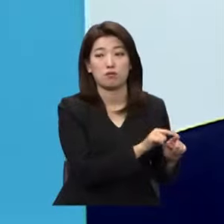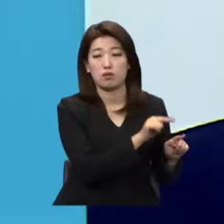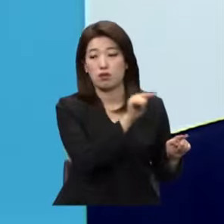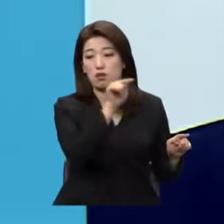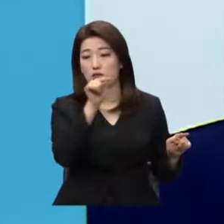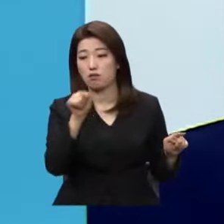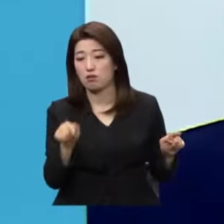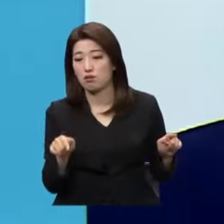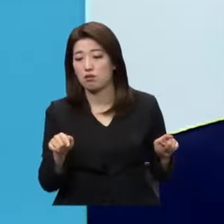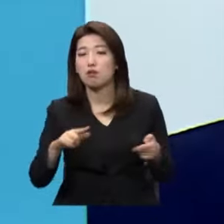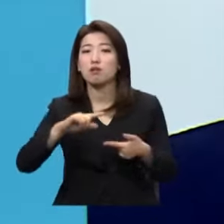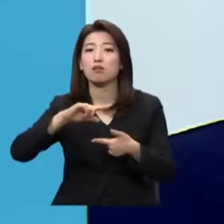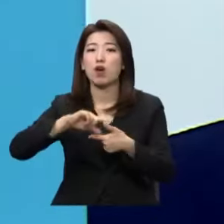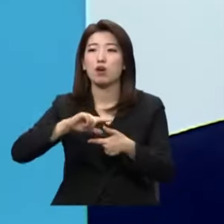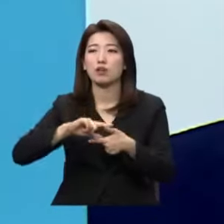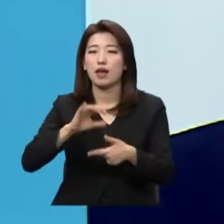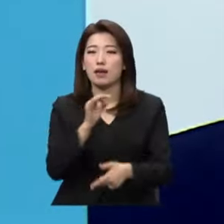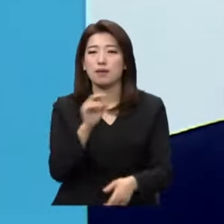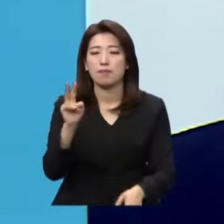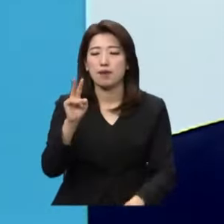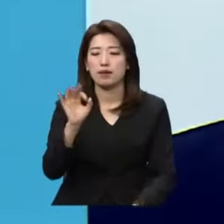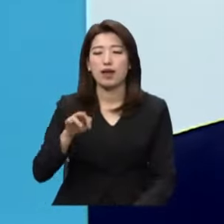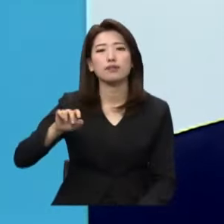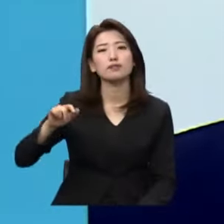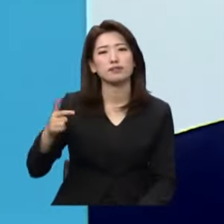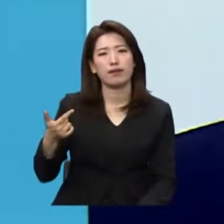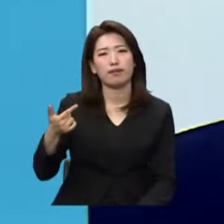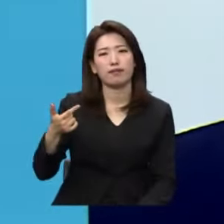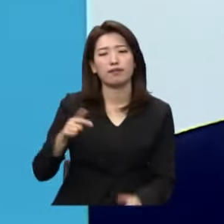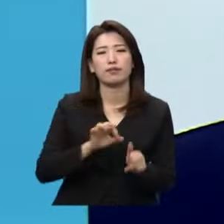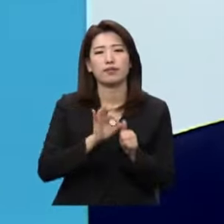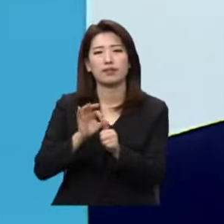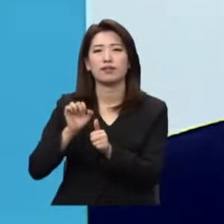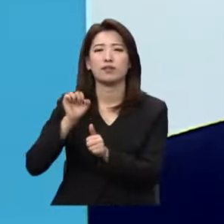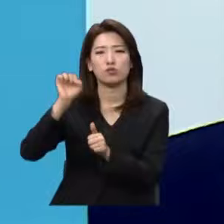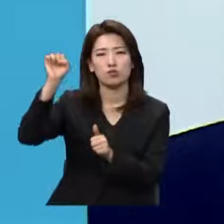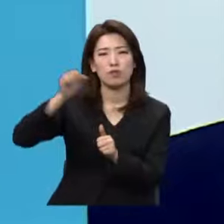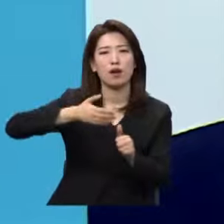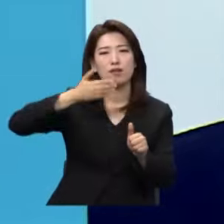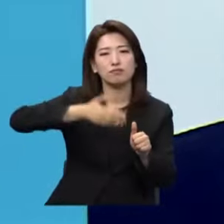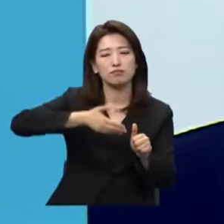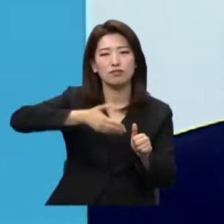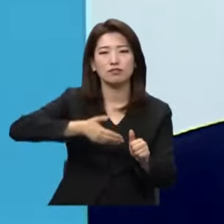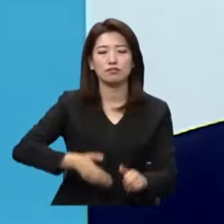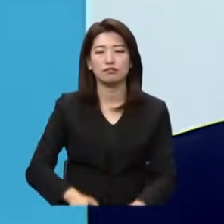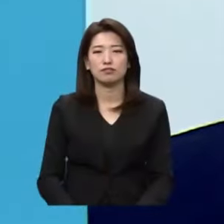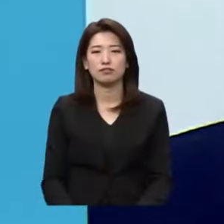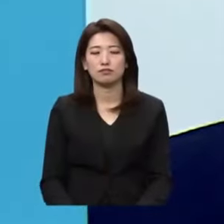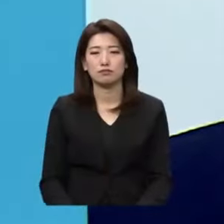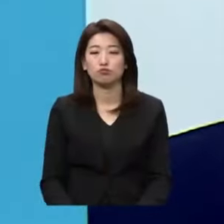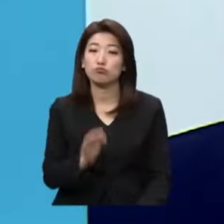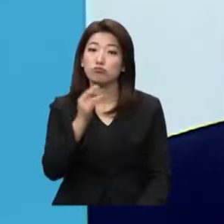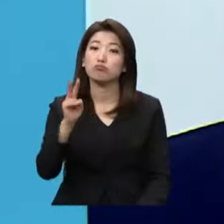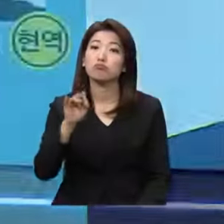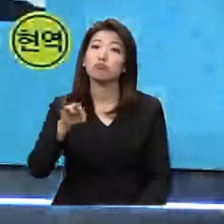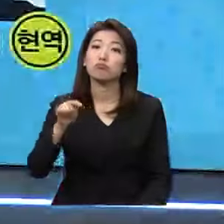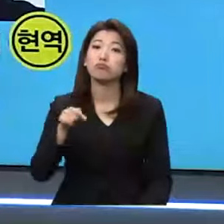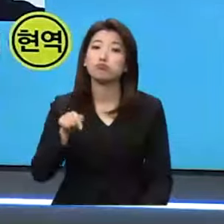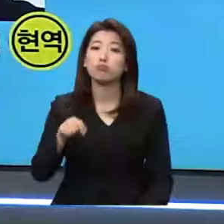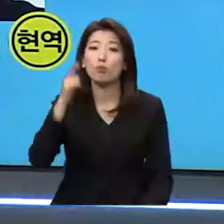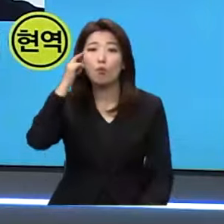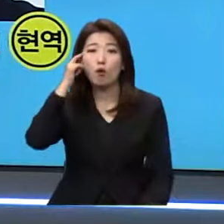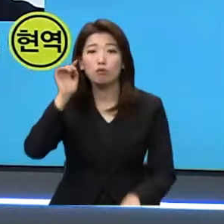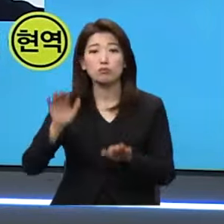와서 양산로 나와 주십시오라고 요청을 했다는 겁니다이 경남 양산을에 그럼 현재 지역구